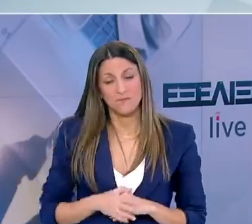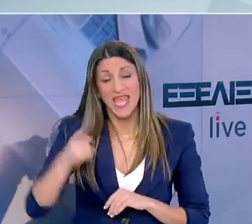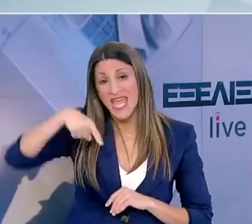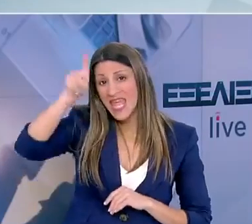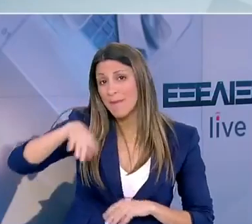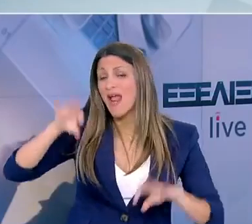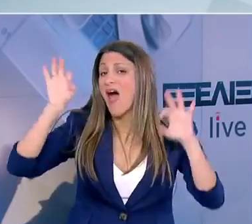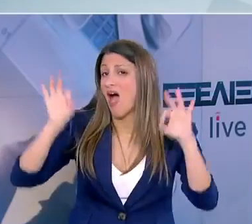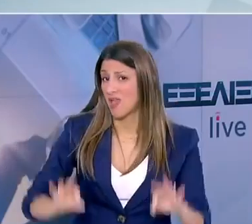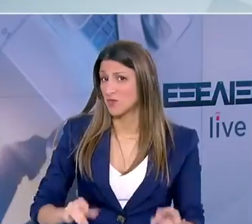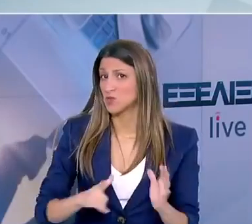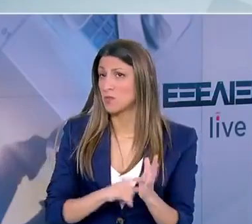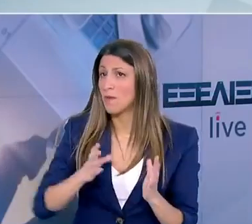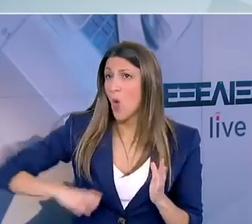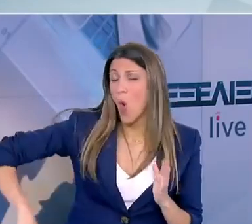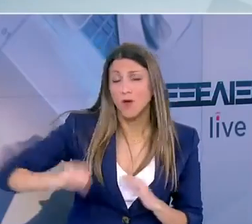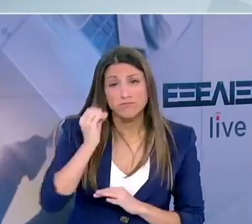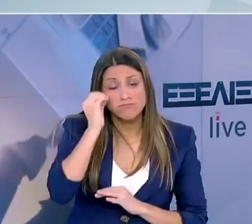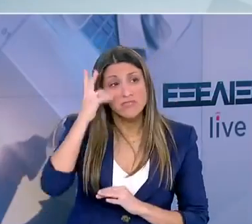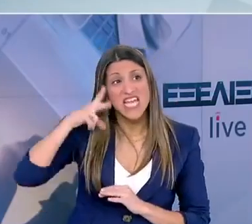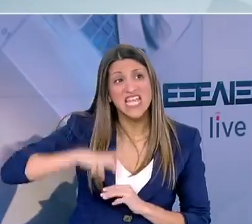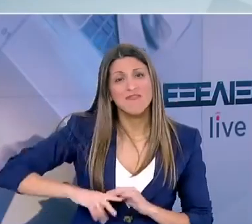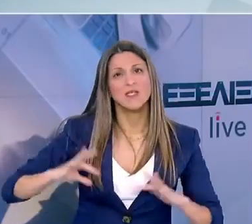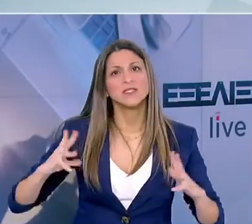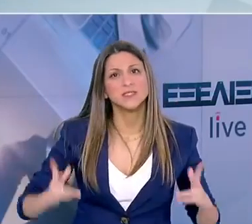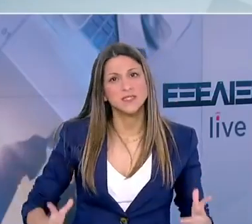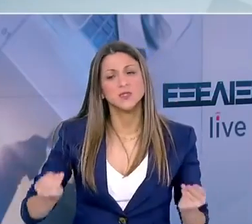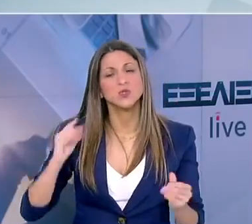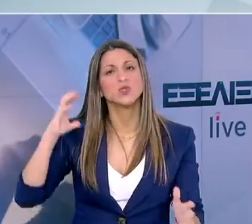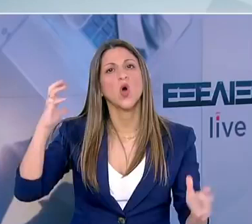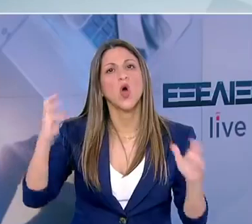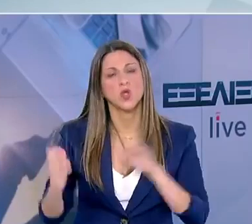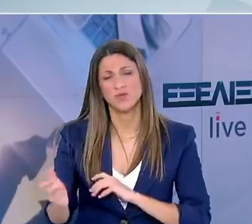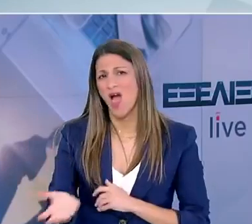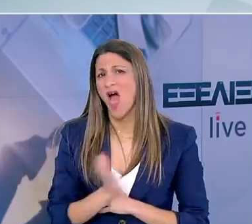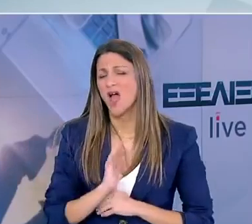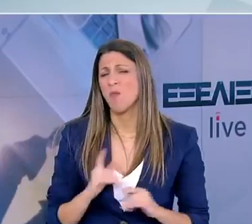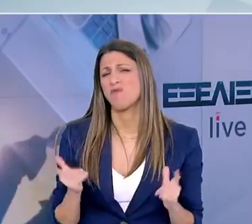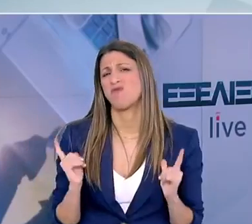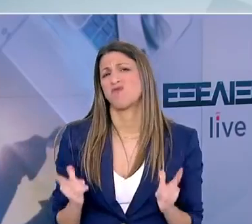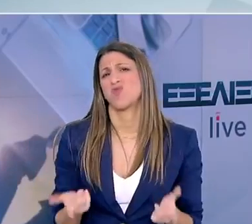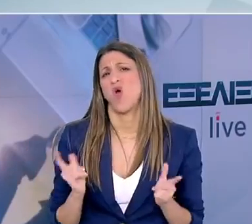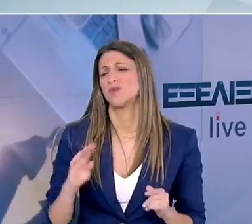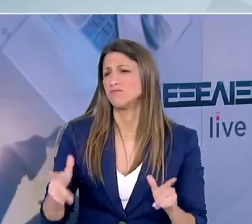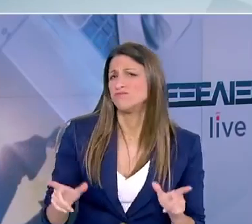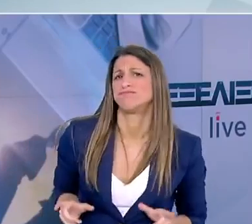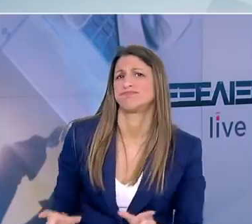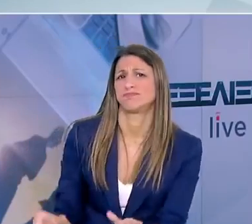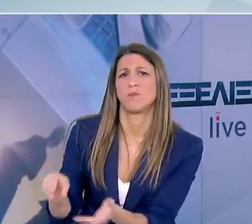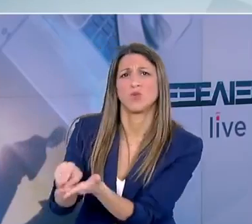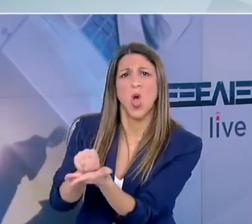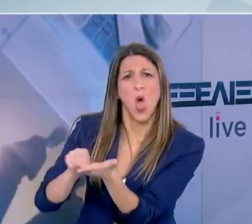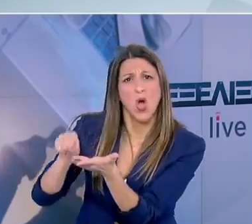ανακοίνωση, υπενθυμίζεται στις κυβερνήσεις του κόσμου η ανάγκη να βελτιωθούν οι συνθήκες διαβίωσης των πολλών φτωχών και περιθωριοποιημένων Ρωμά στην